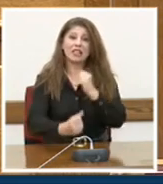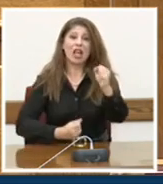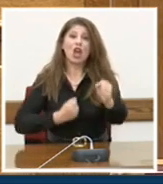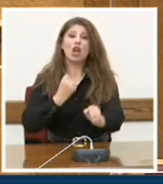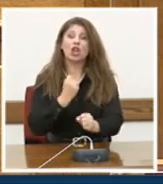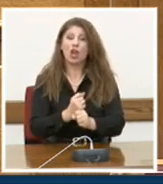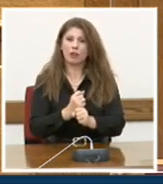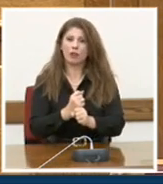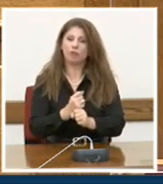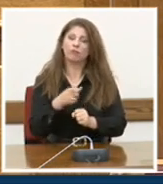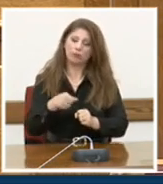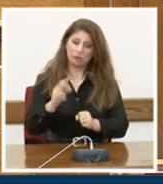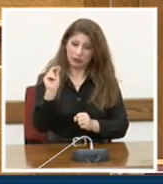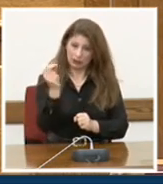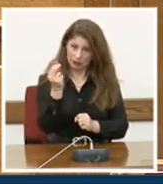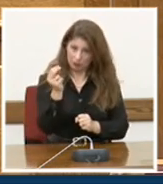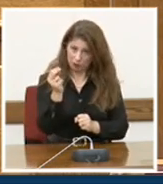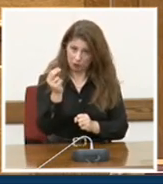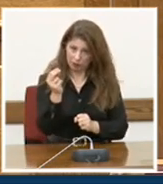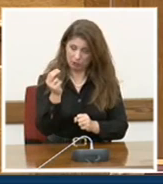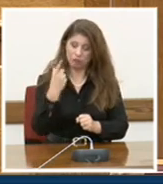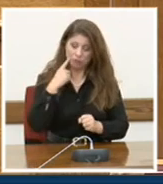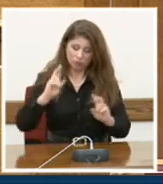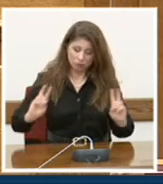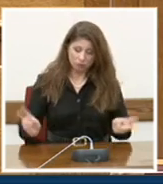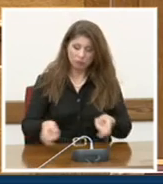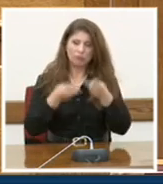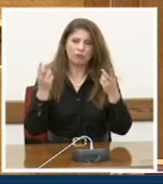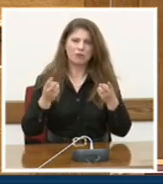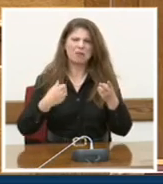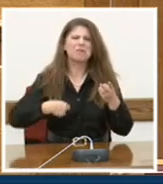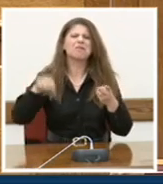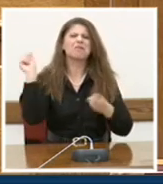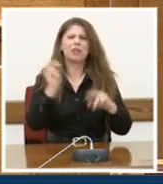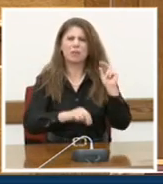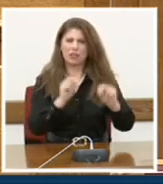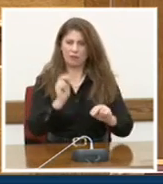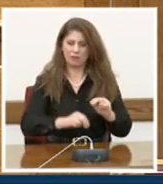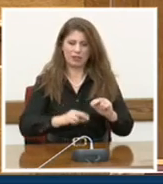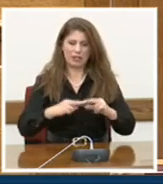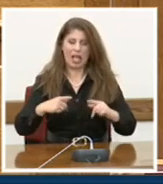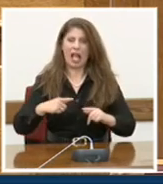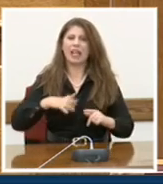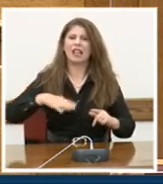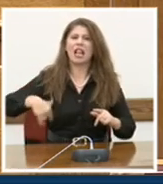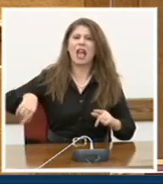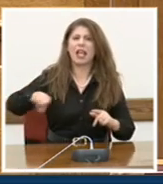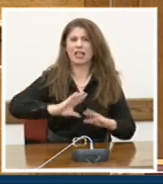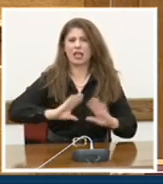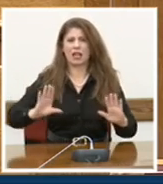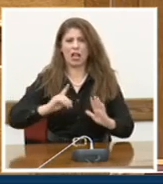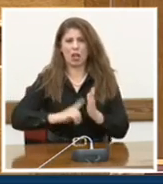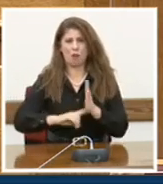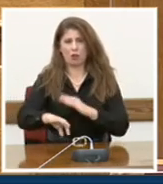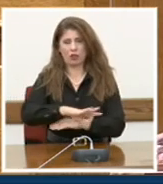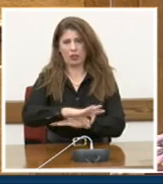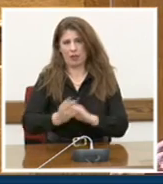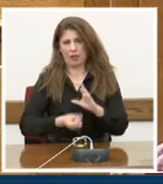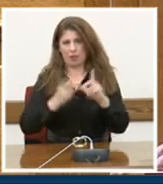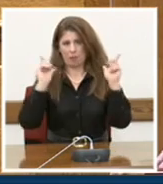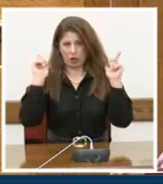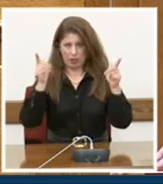Και μέσα στη Βουλή, αποκαλύπτοντας, καταψηφίζοντας τα αντιλαϊκά νομοσχέδια της Νέας Δημοκρατίας,